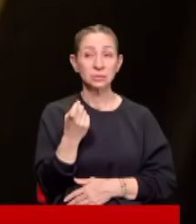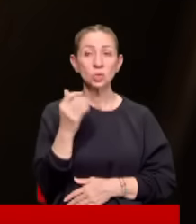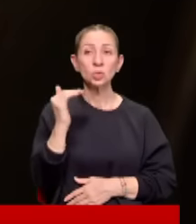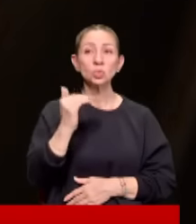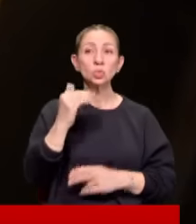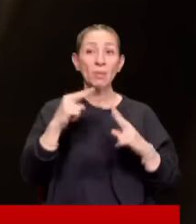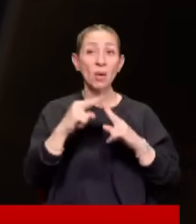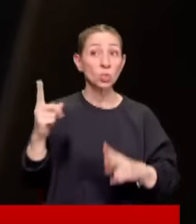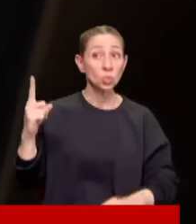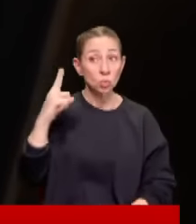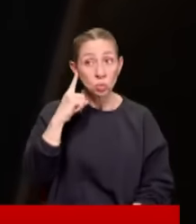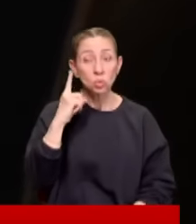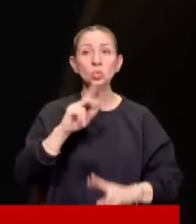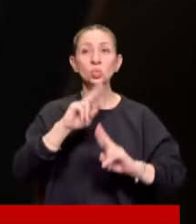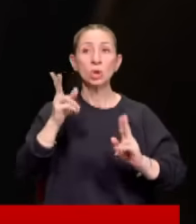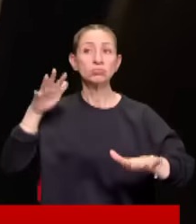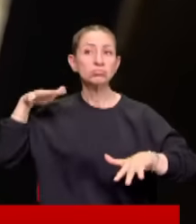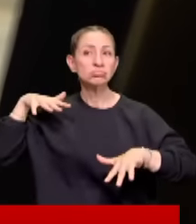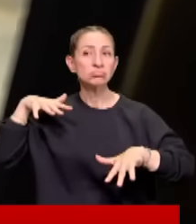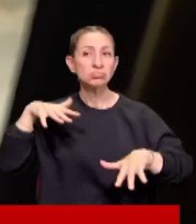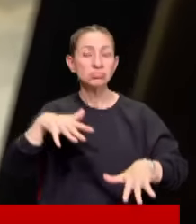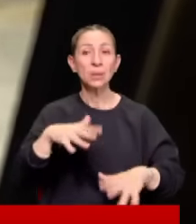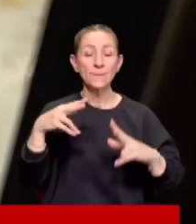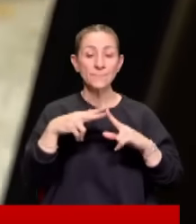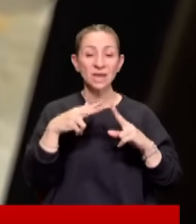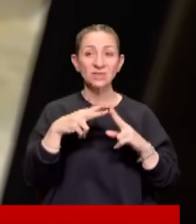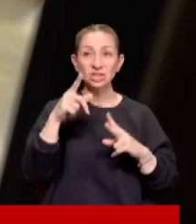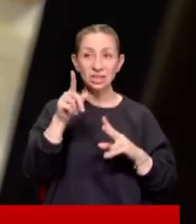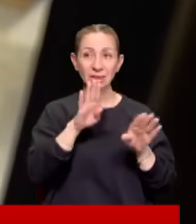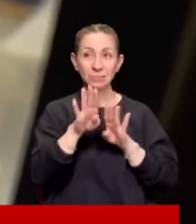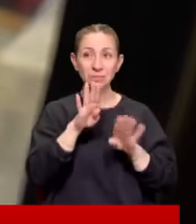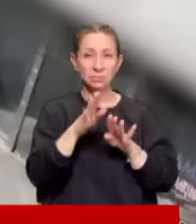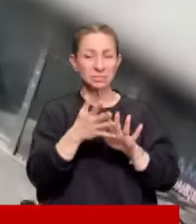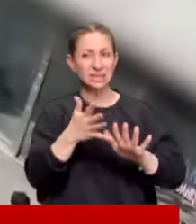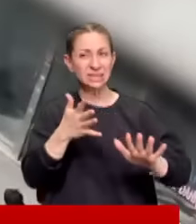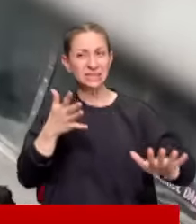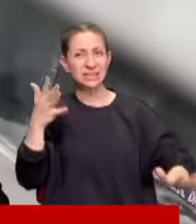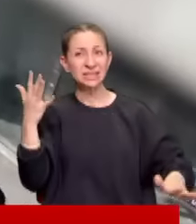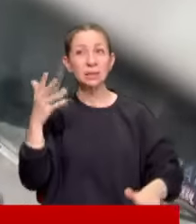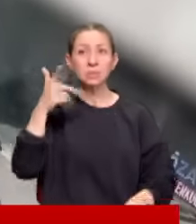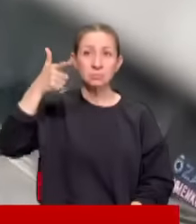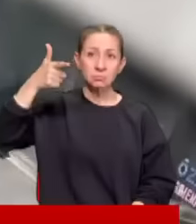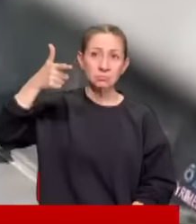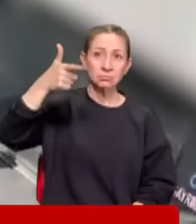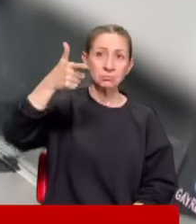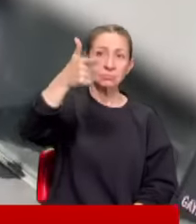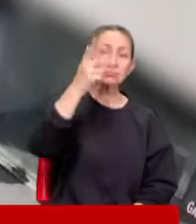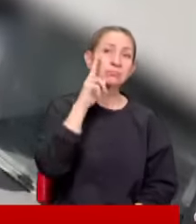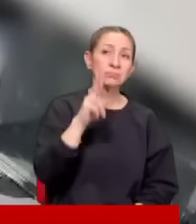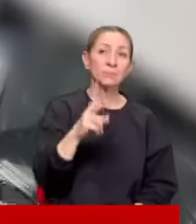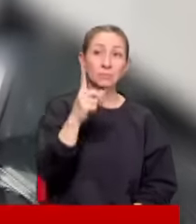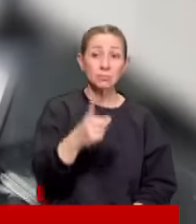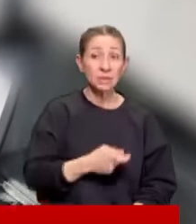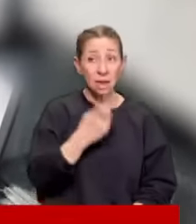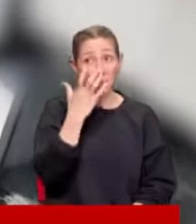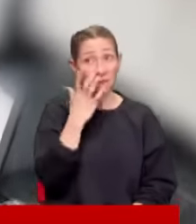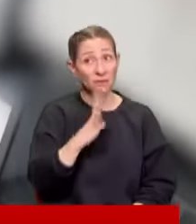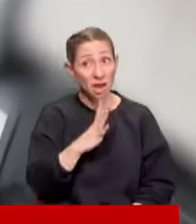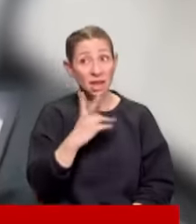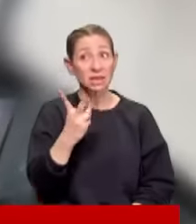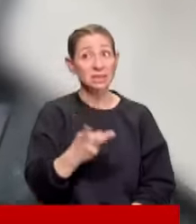Ucuz baklavayı duyanlar dükkanın önüne akın etti. Baklavacının kapısında oluşan kuyruk havadan böyle görüntülendi. Bir saatte bekleyen